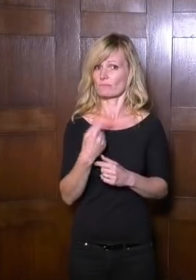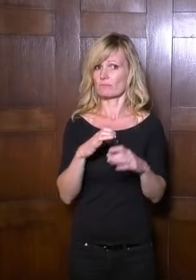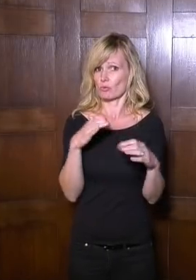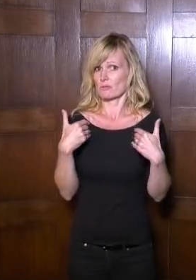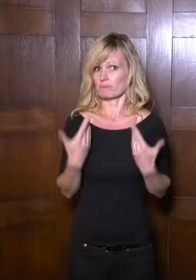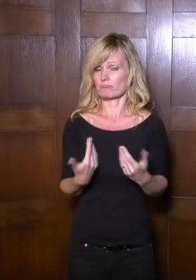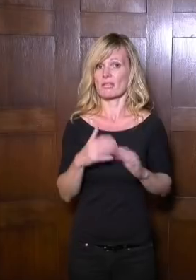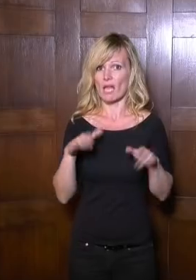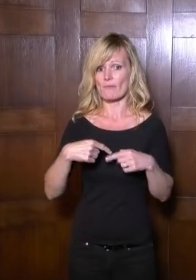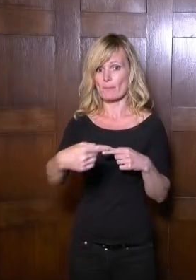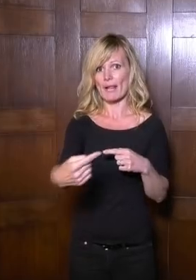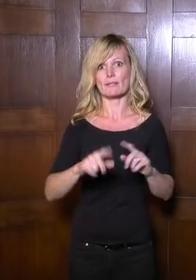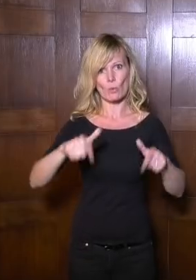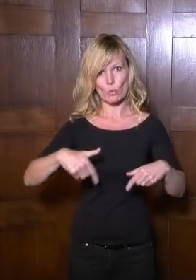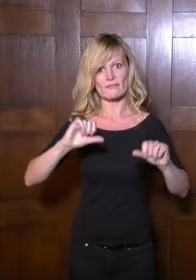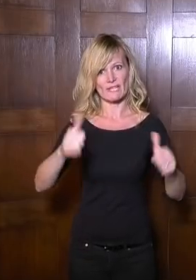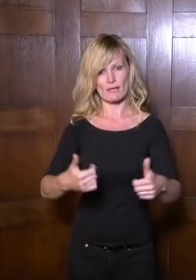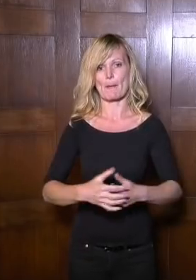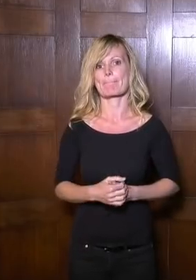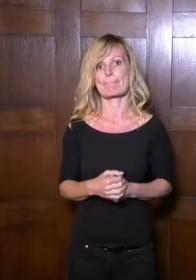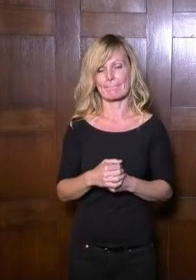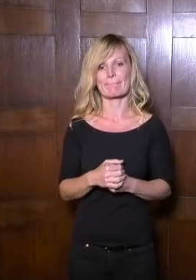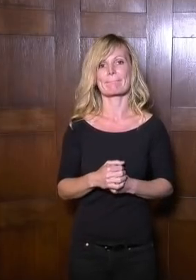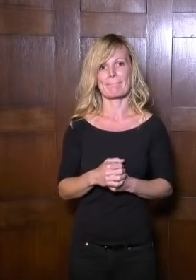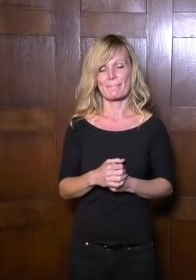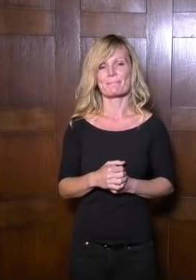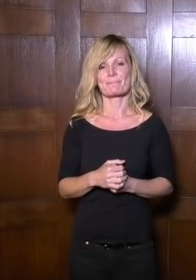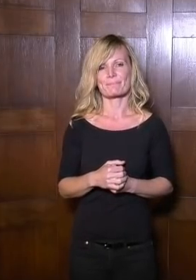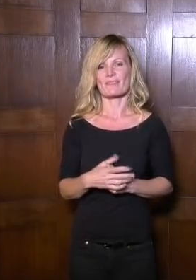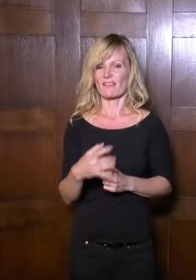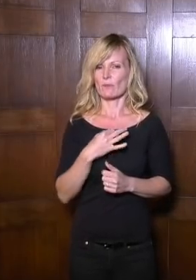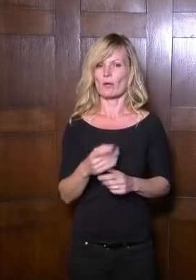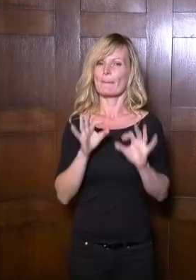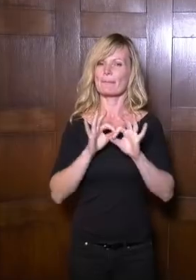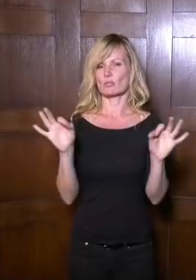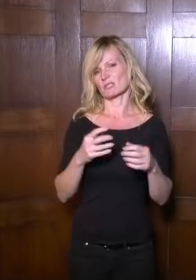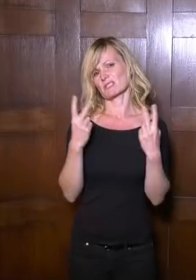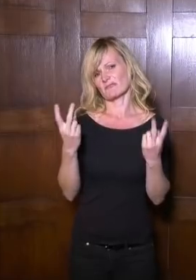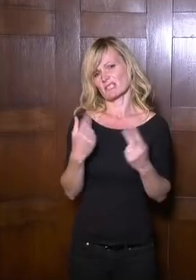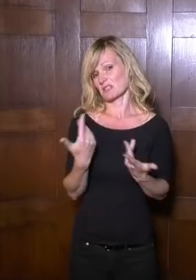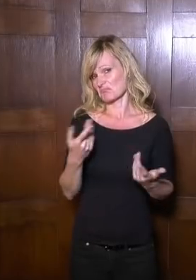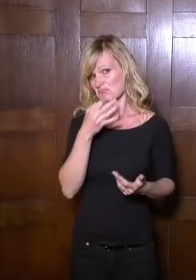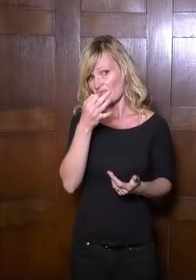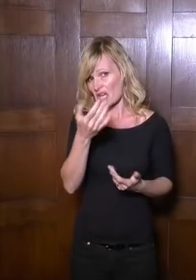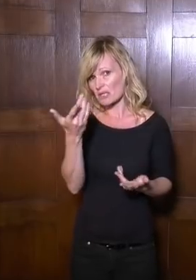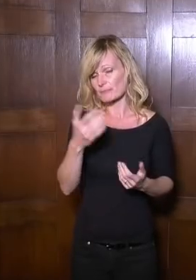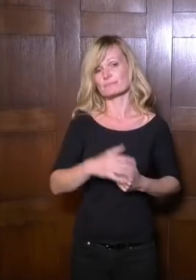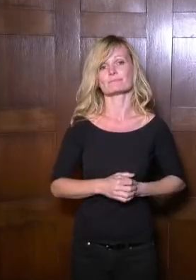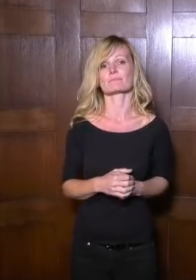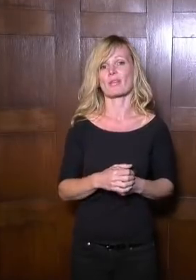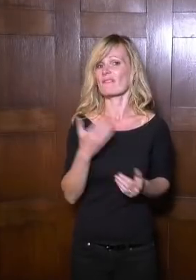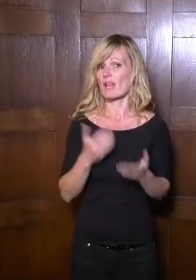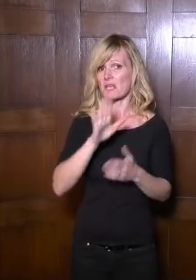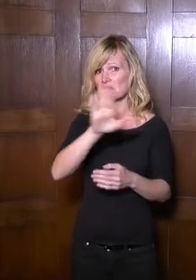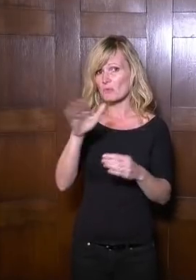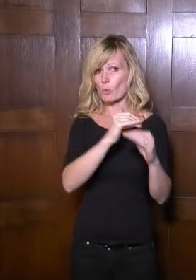wieder rollen können. Und da liegt mir besonders noch am Herzen, ob Sie sich vielleicht mit Ihren Kollegen aus